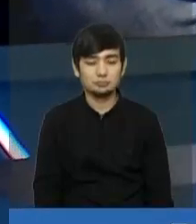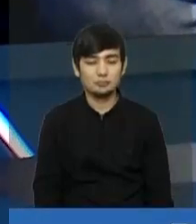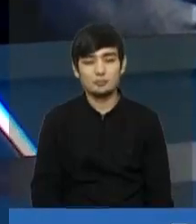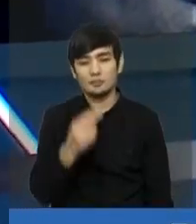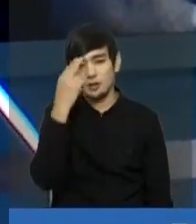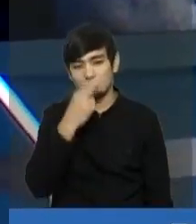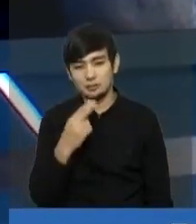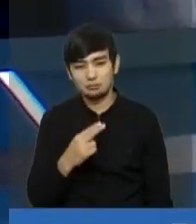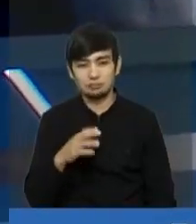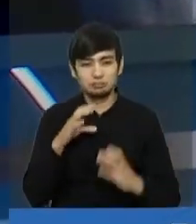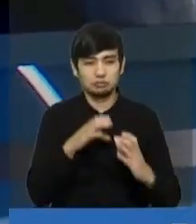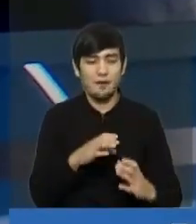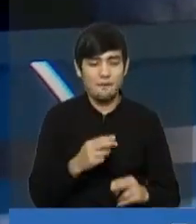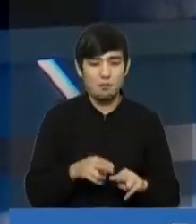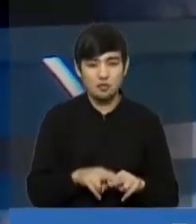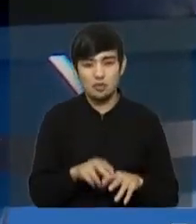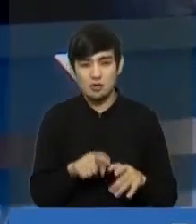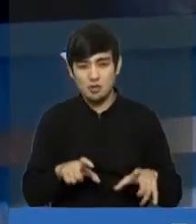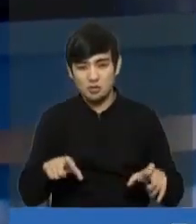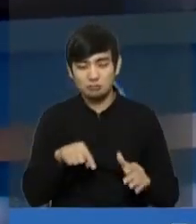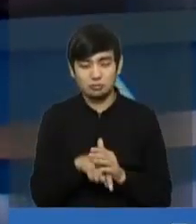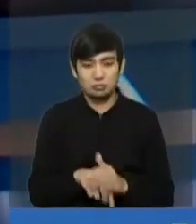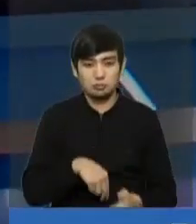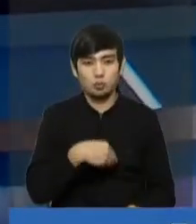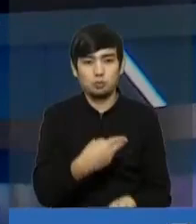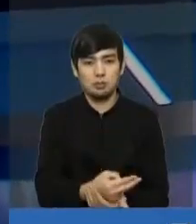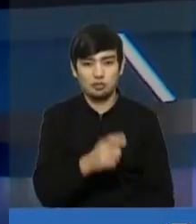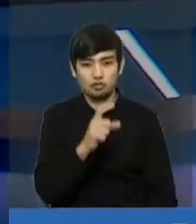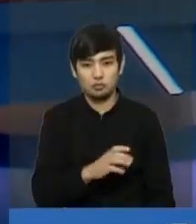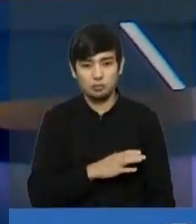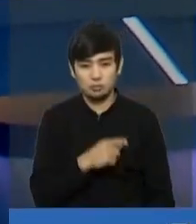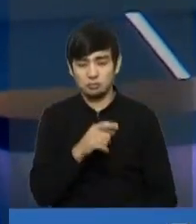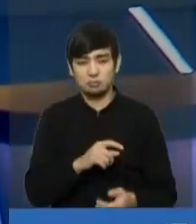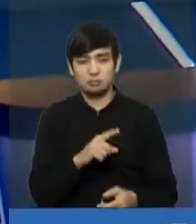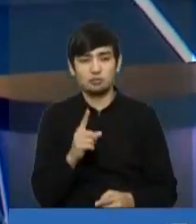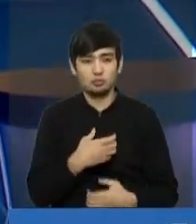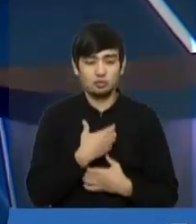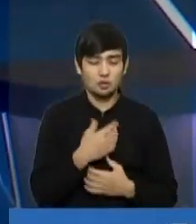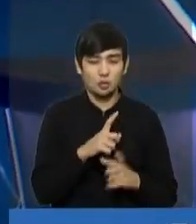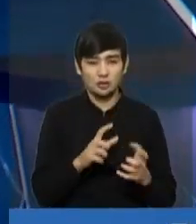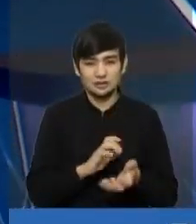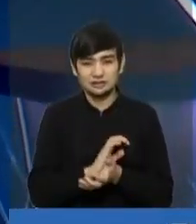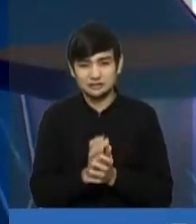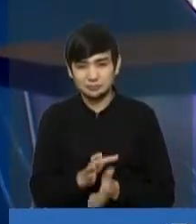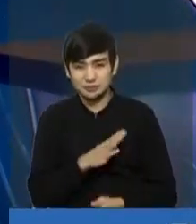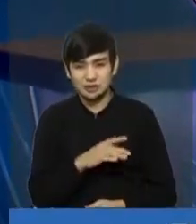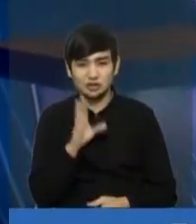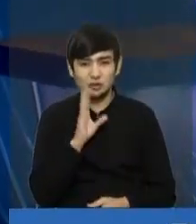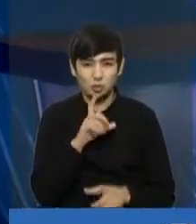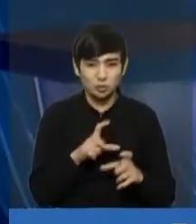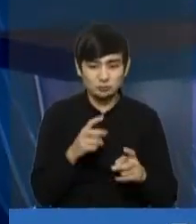Астаналық жолаушы жүріп келе жатқан автобустан құлап қалды. Ең сорақысы, қоғамдық көліктің ішіндегі адамдар келіншектің жағдайын көре